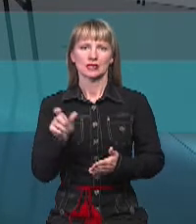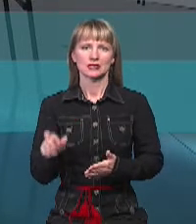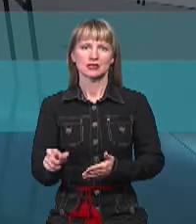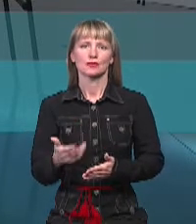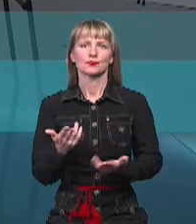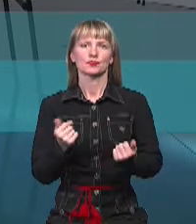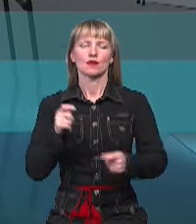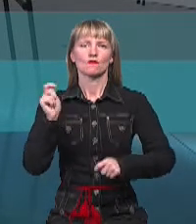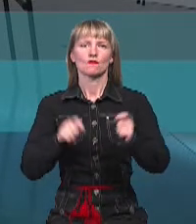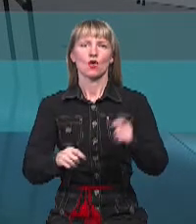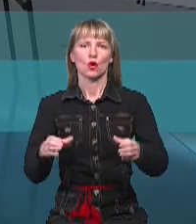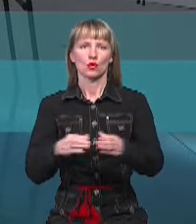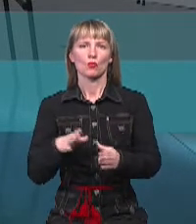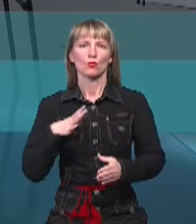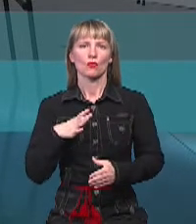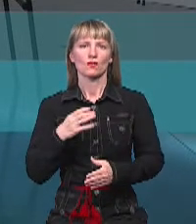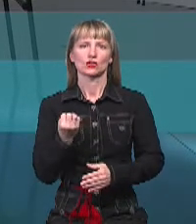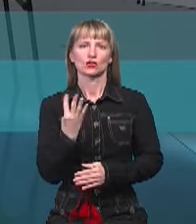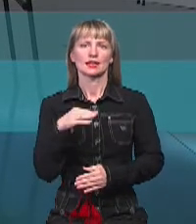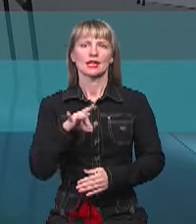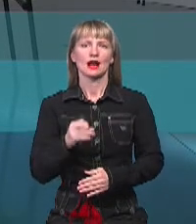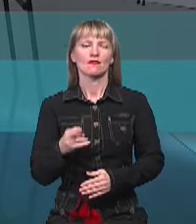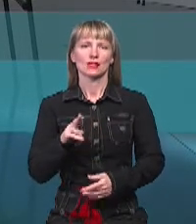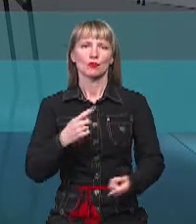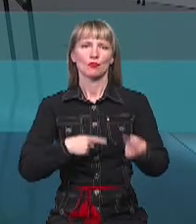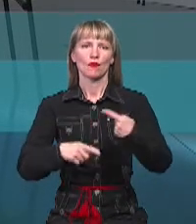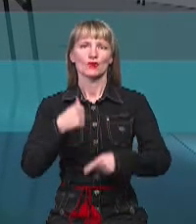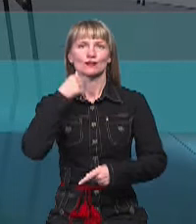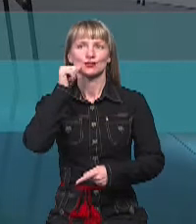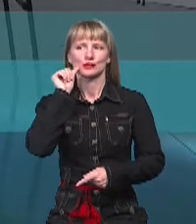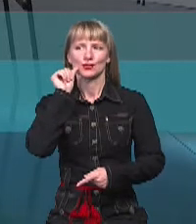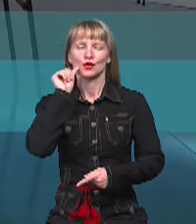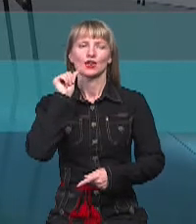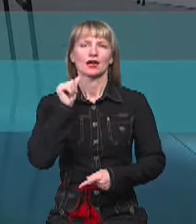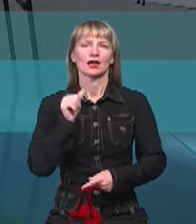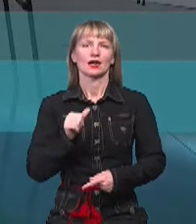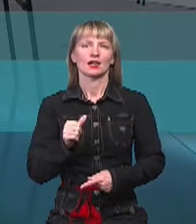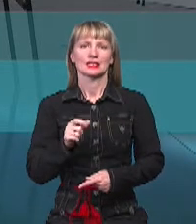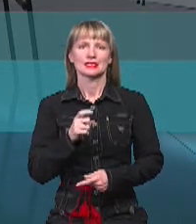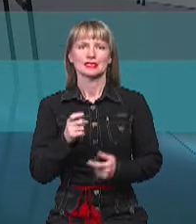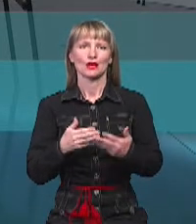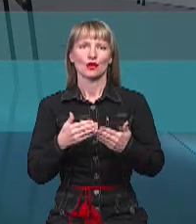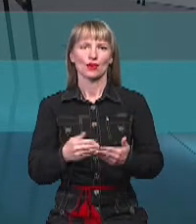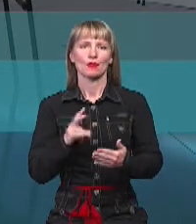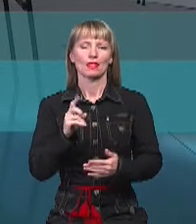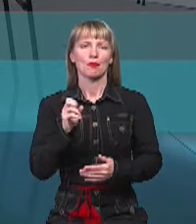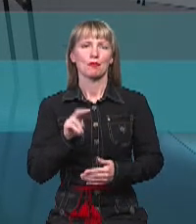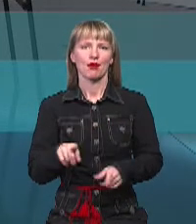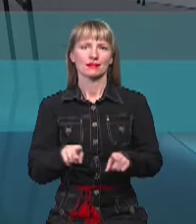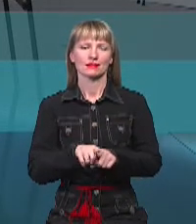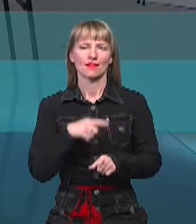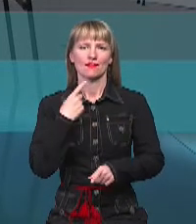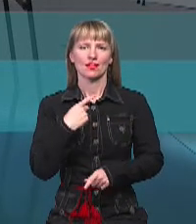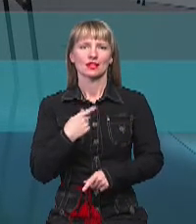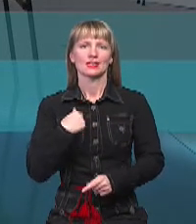Так, дійсно, форум відбувся 14 травня, поверталися ми вчора, майже вчора, як то кажуть, з корабля та на бал. Ну, і матеріали